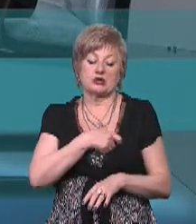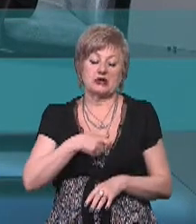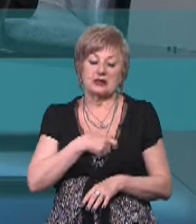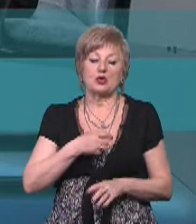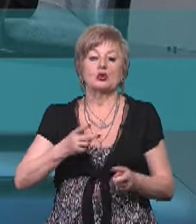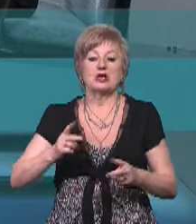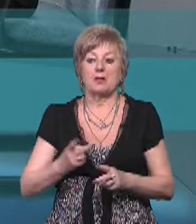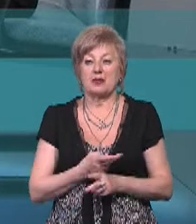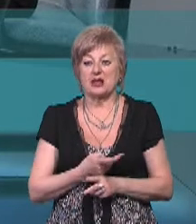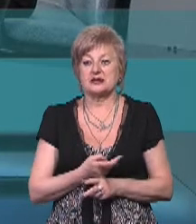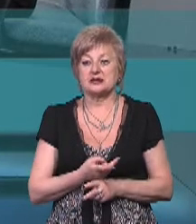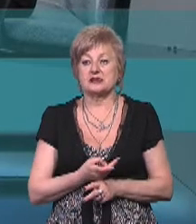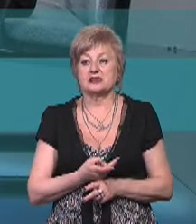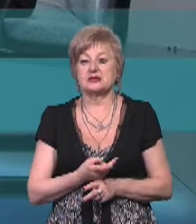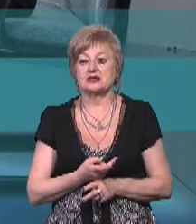без